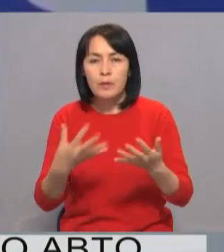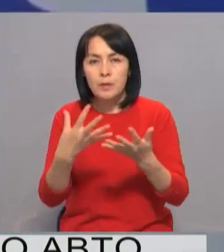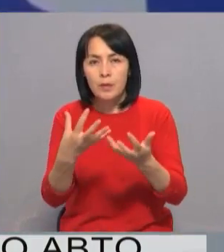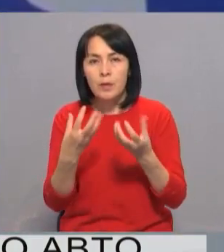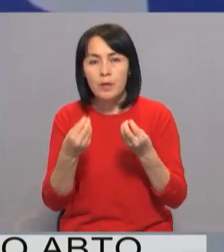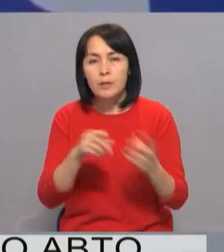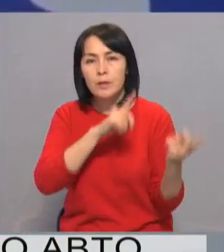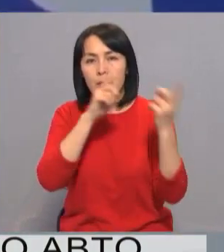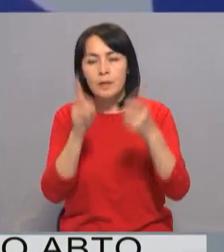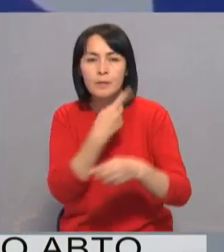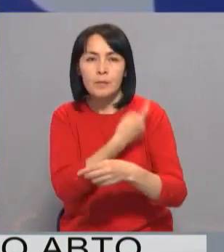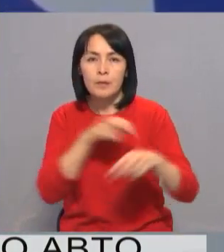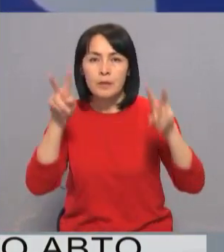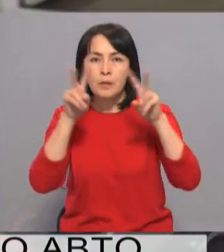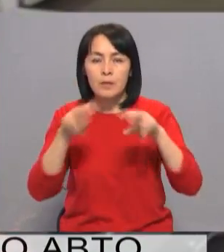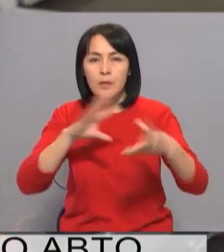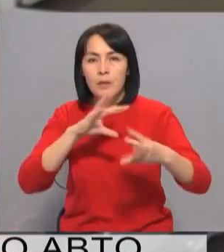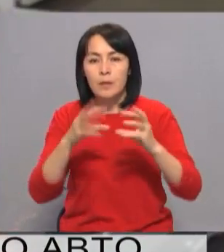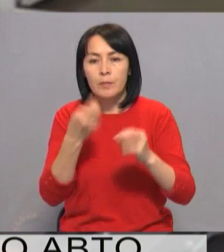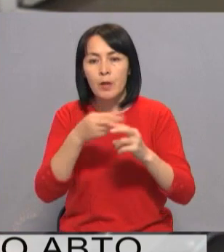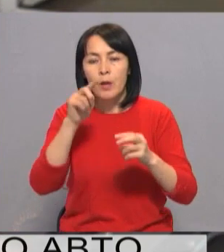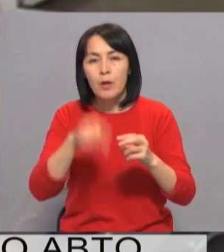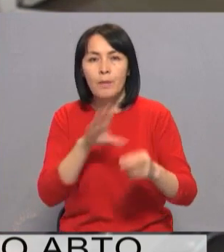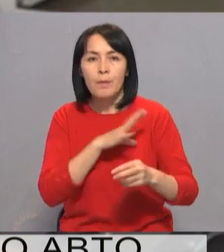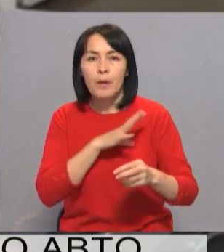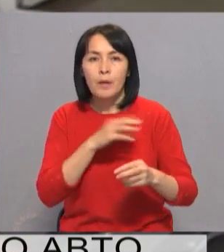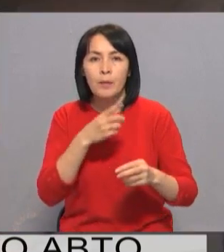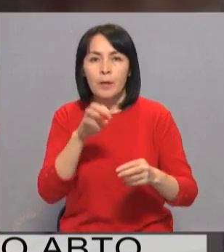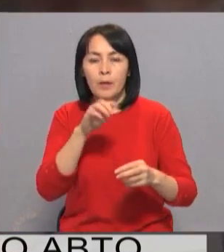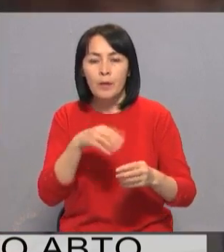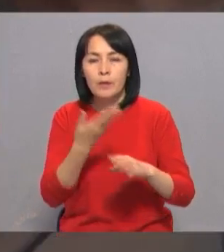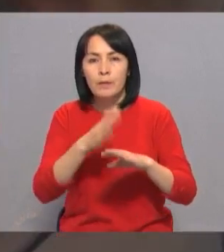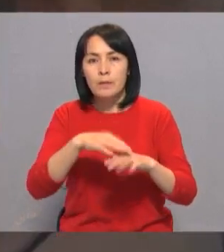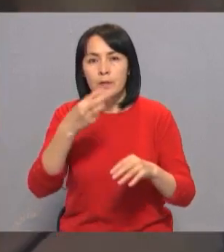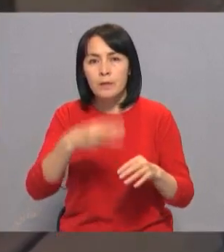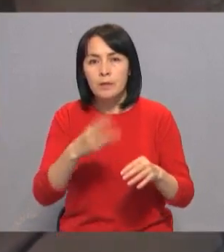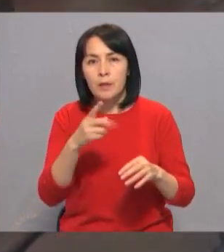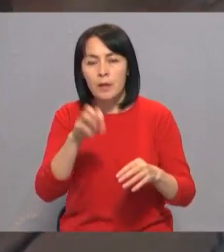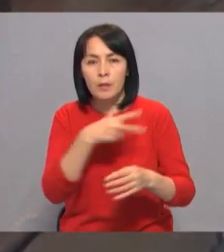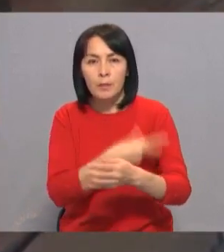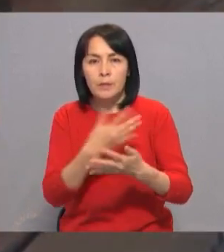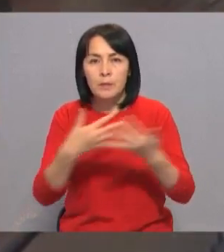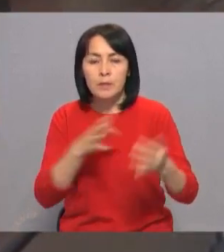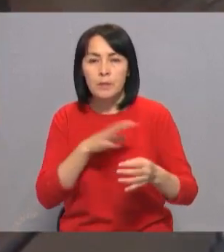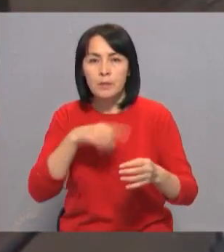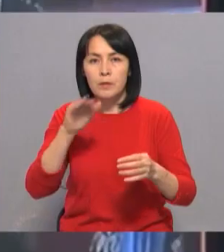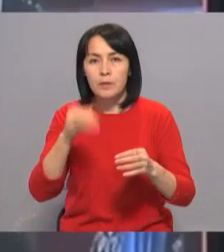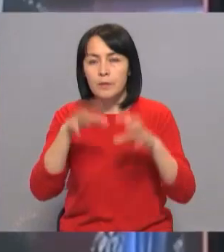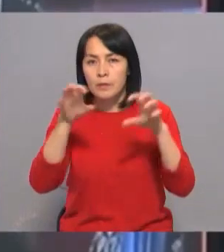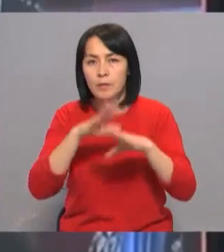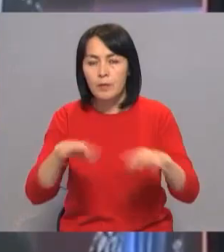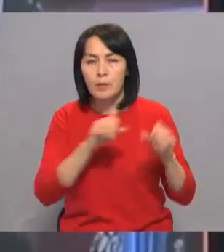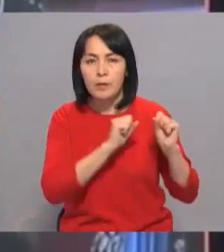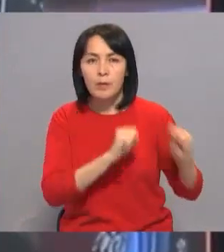Изъятое вещество направили на экспертизу, по результатам которой им оказалось марихуана весом более 30 граммов. В настоящее время по факту